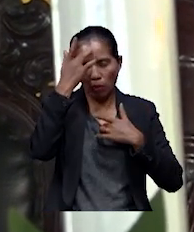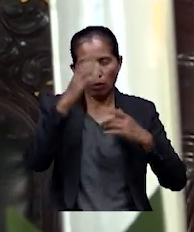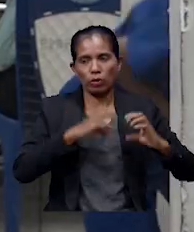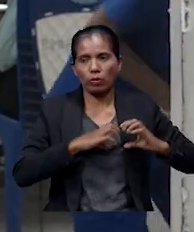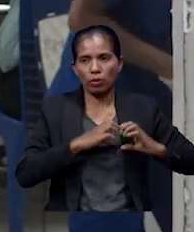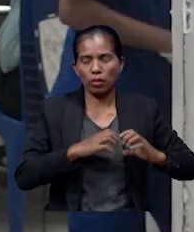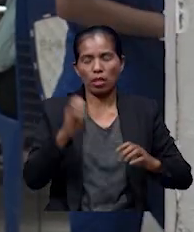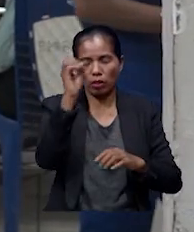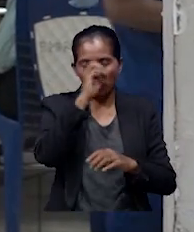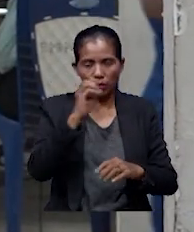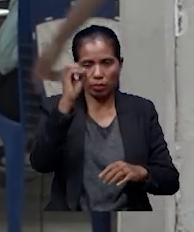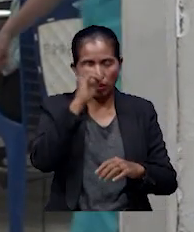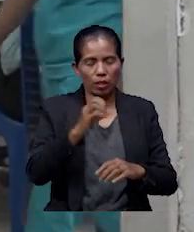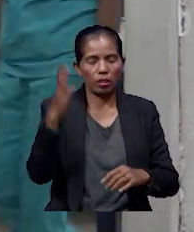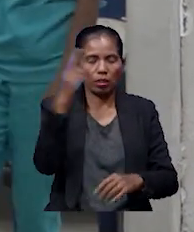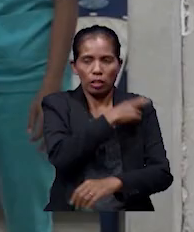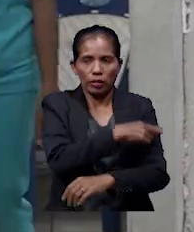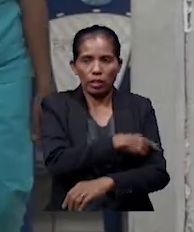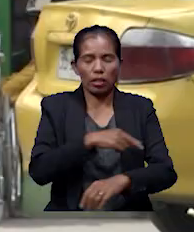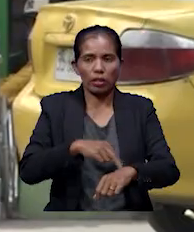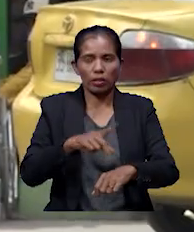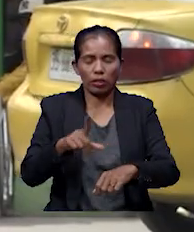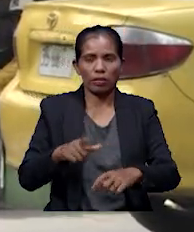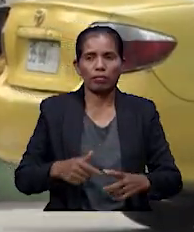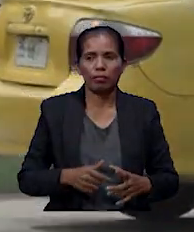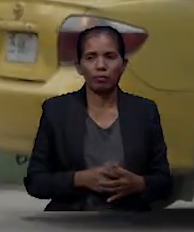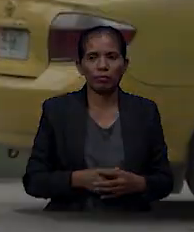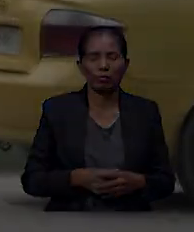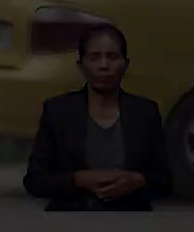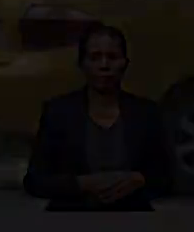halo observação ka check-up e Hospital Nasional. Jimmy Fernandes, Juvel da Costa, GMN.